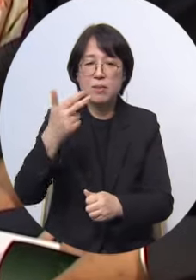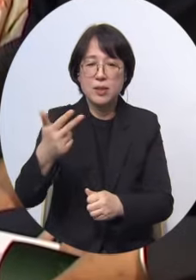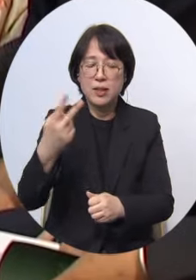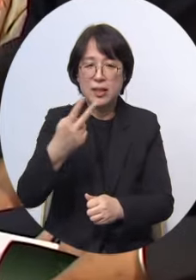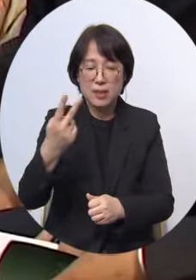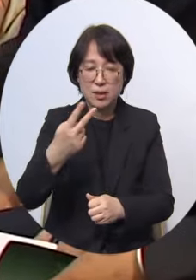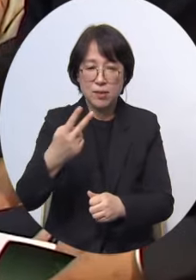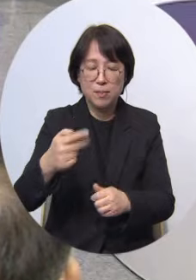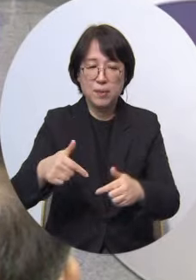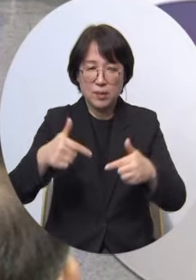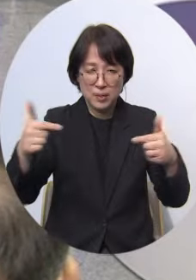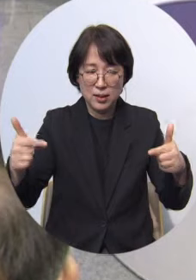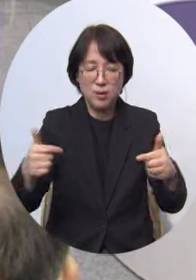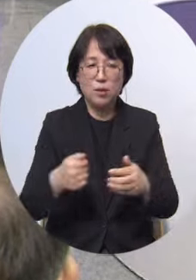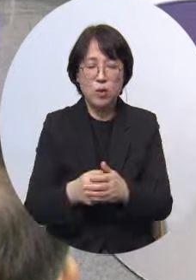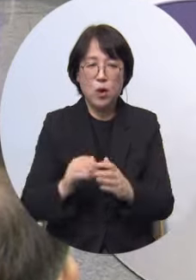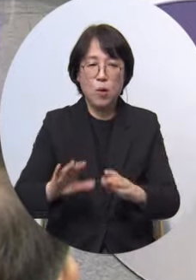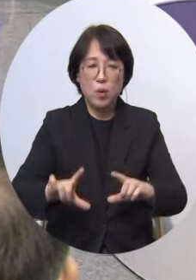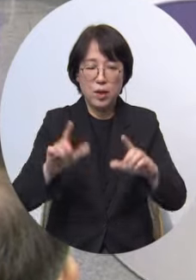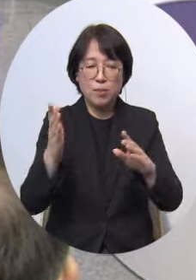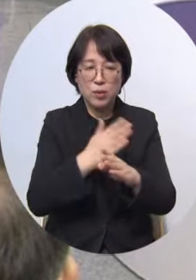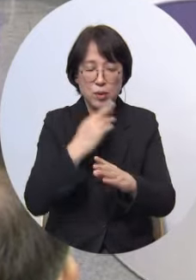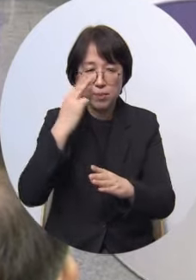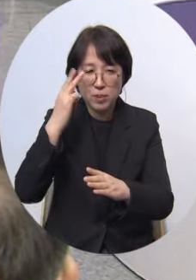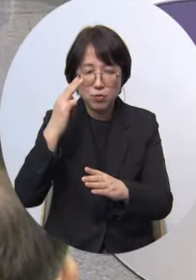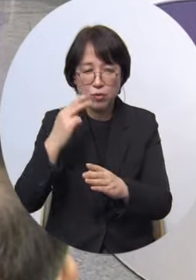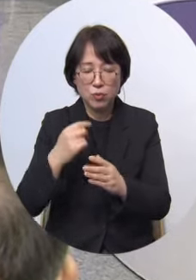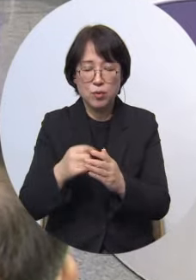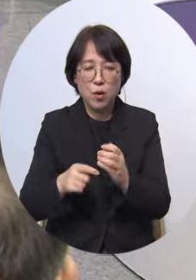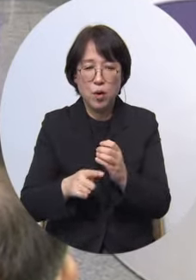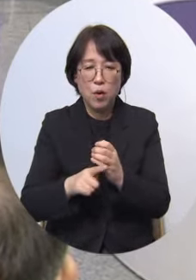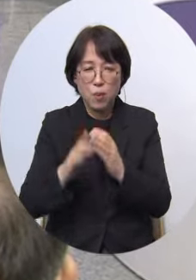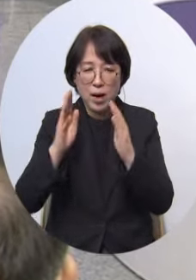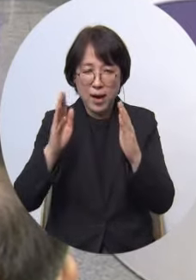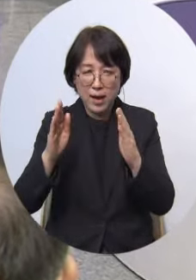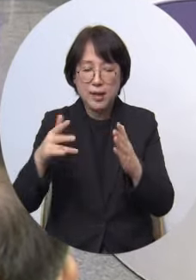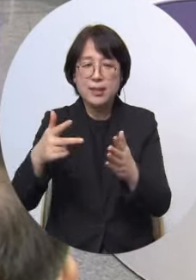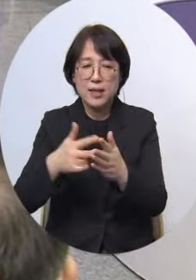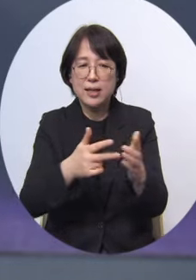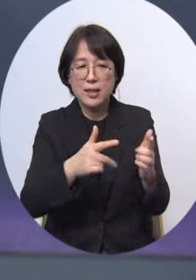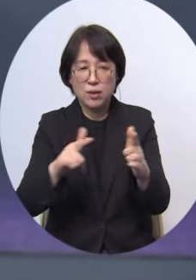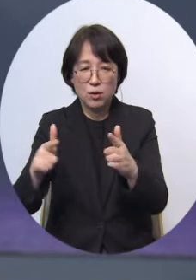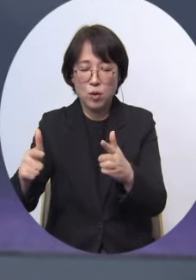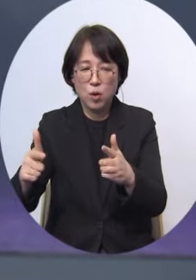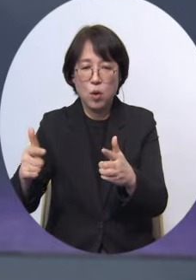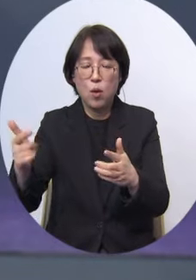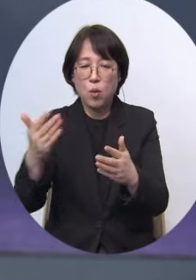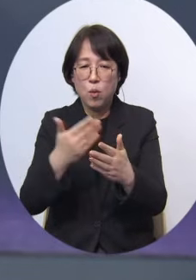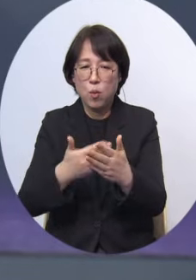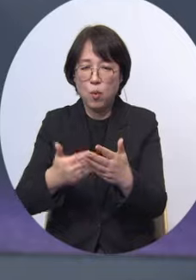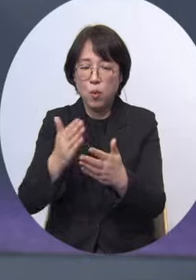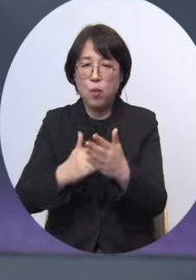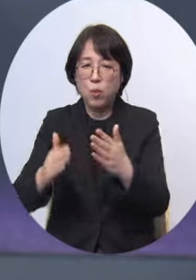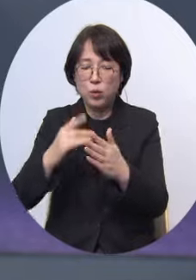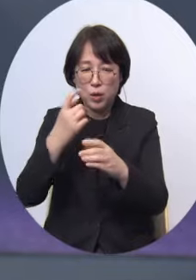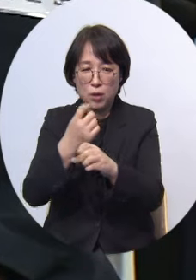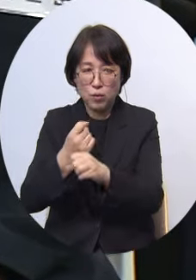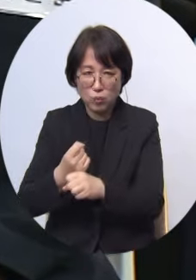늘리고 올해부터는 미국 국립과학재단, 유럽연합 집행위와 반도체 첨단 기술 공동 연구도 추진하기로